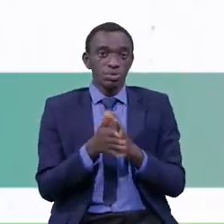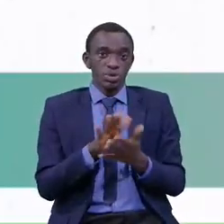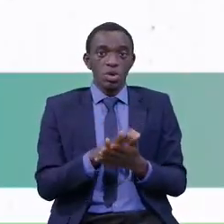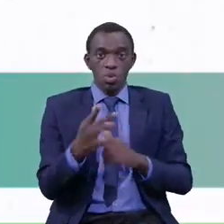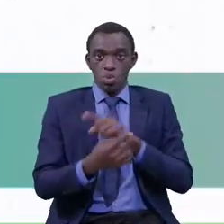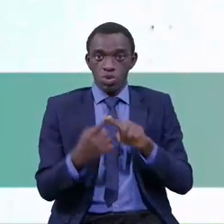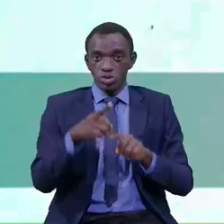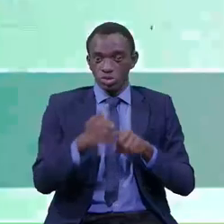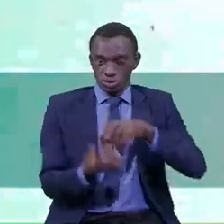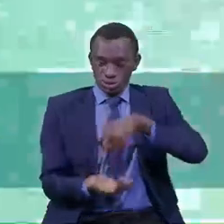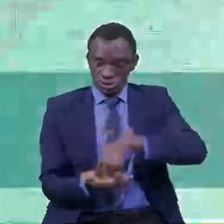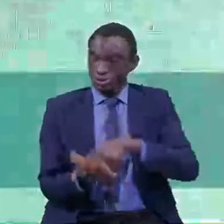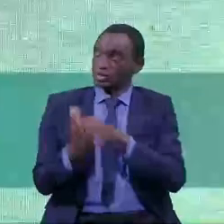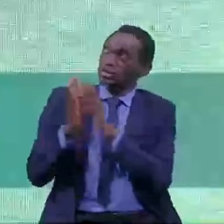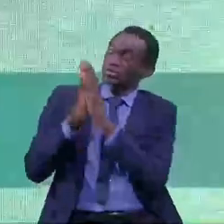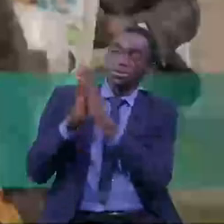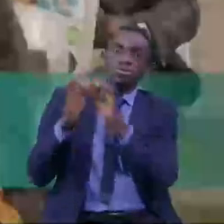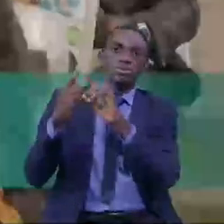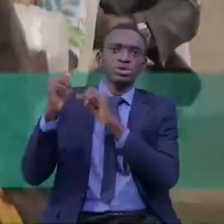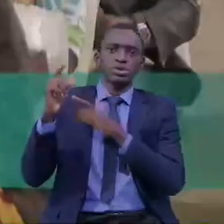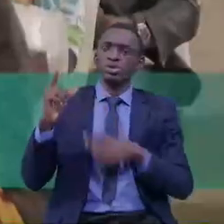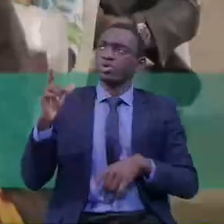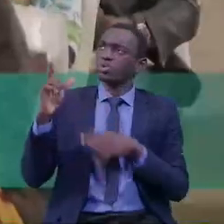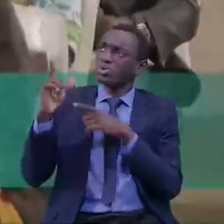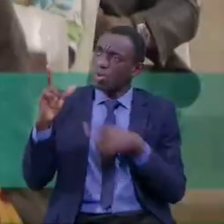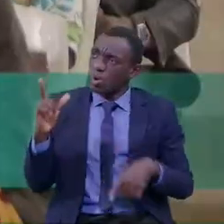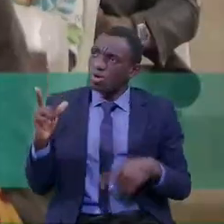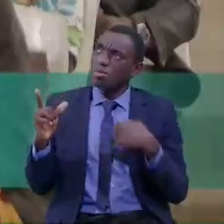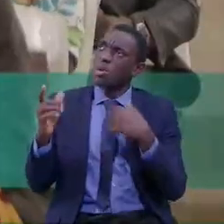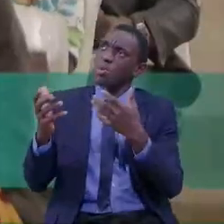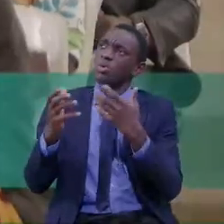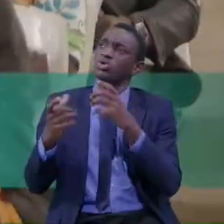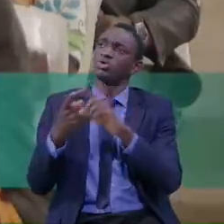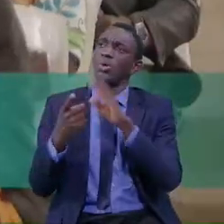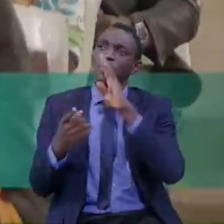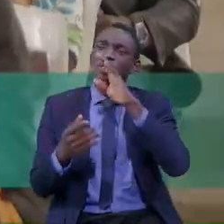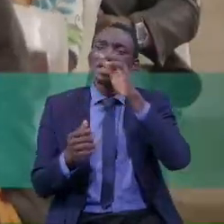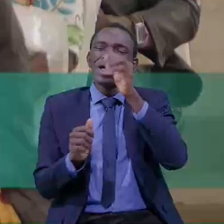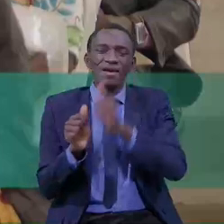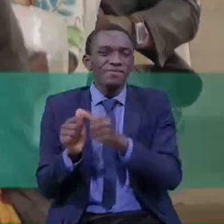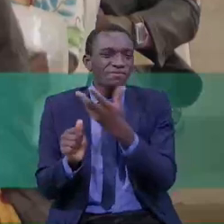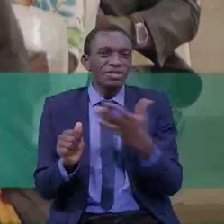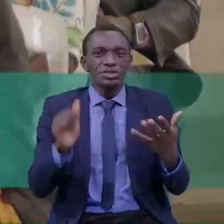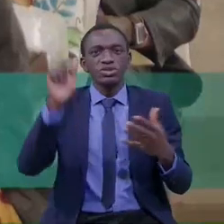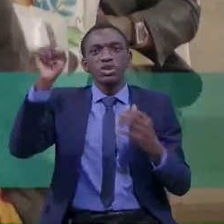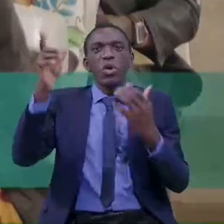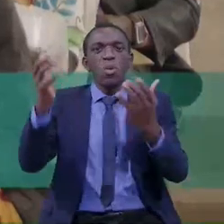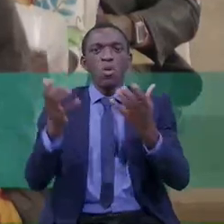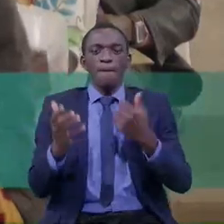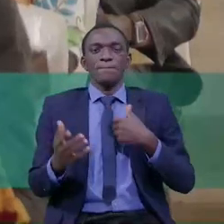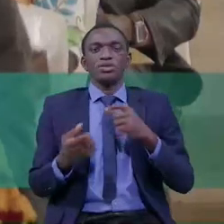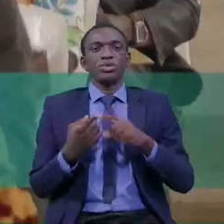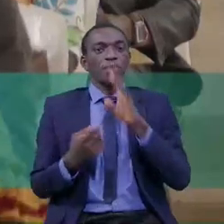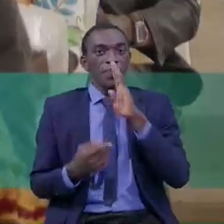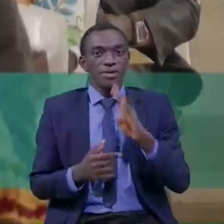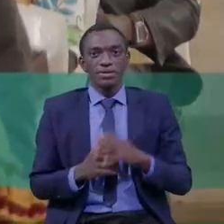prière. Je veux être tout ce que Dieu veut que je sois. Comment est-ce que